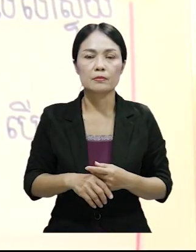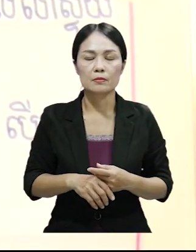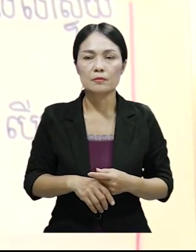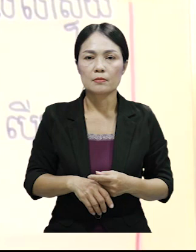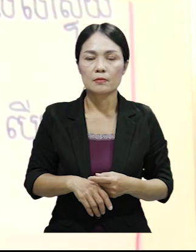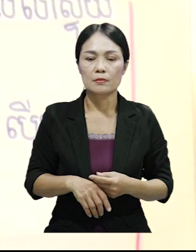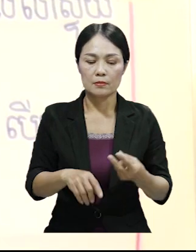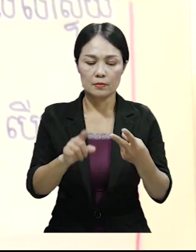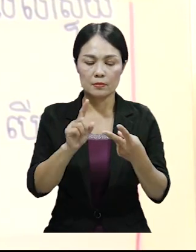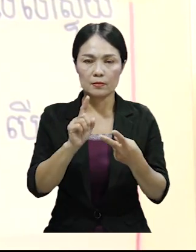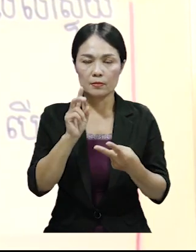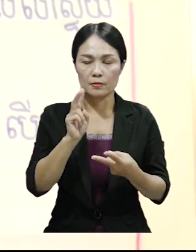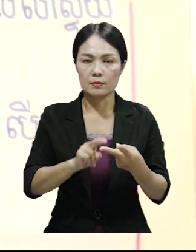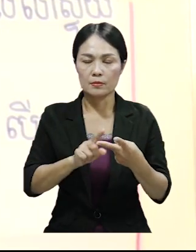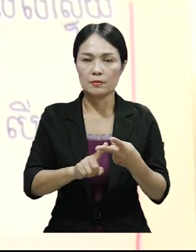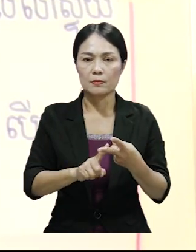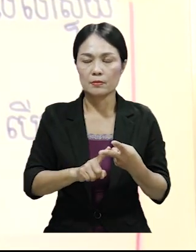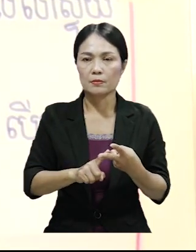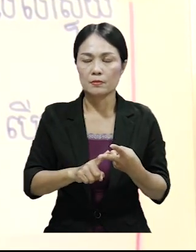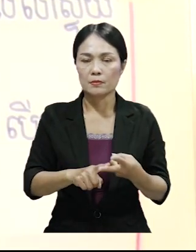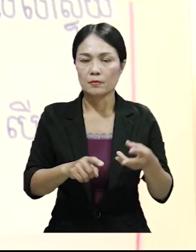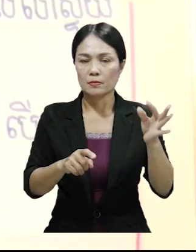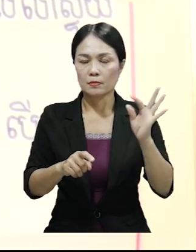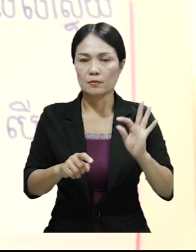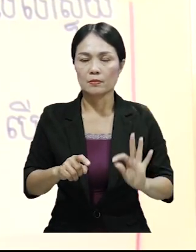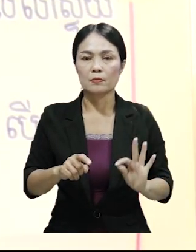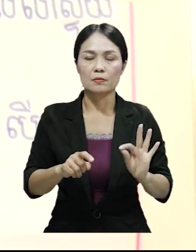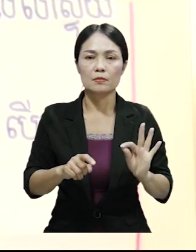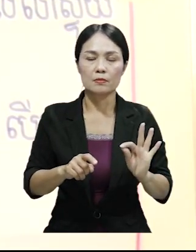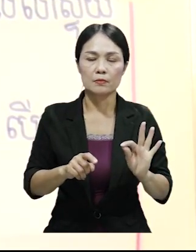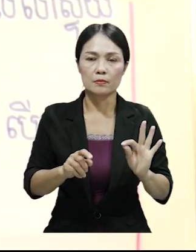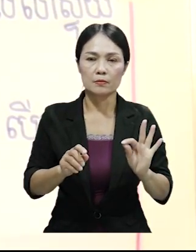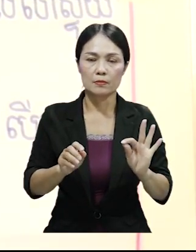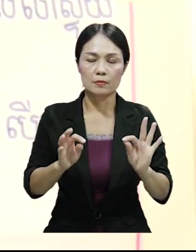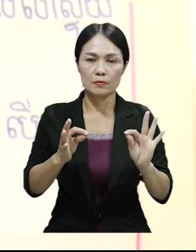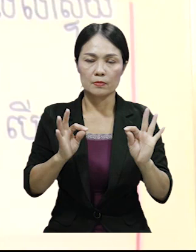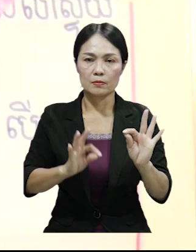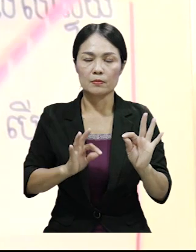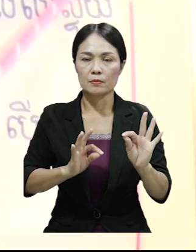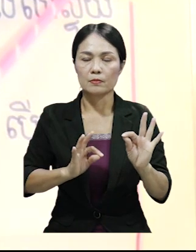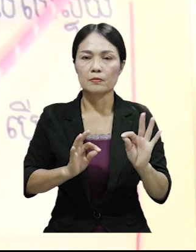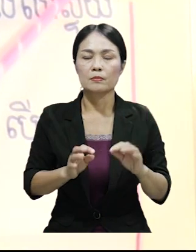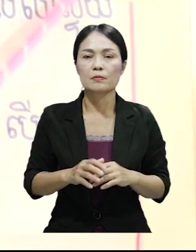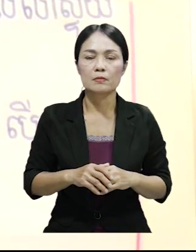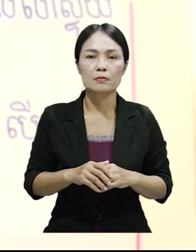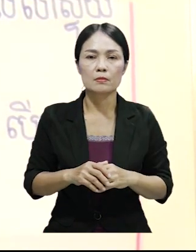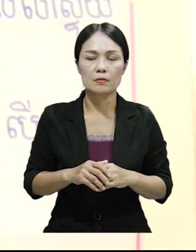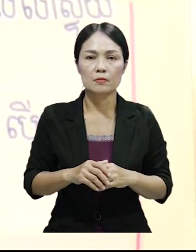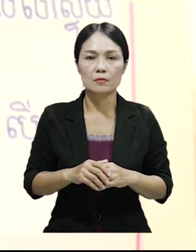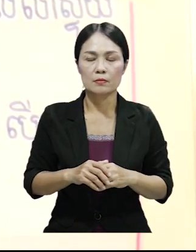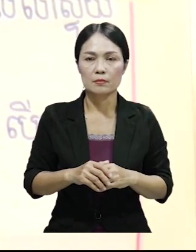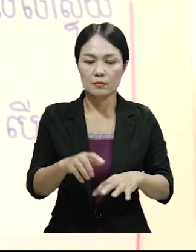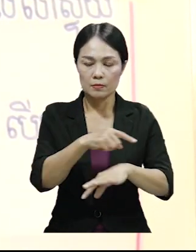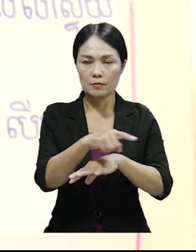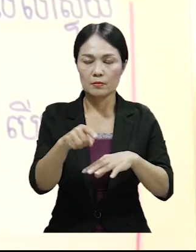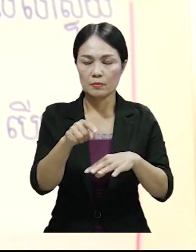ង្វាក់ទី2ដៃឆ្វេងវង់ដាក់ចុះក្រោមត្រឹមដៃស្ដាំជីបត្រឹមចុងដង្ហើមច